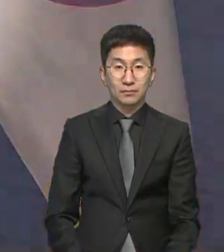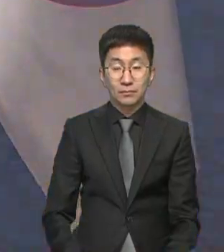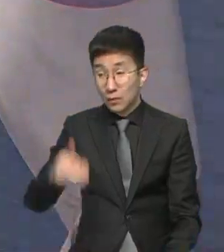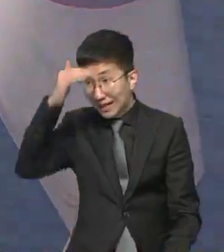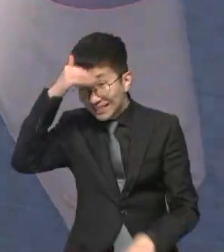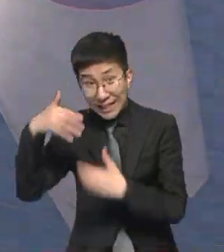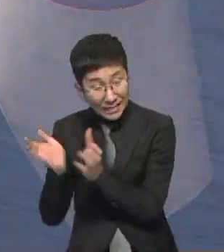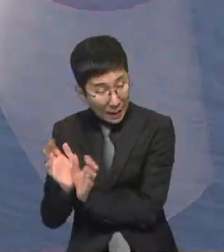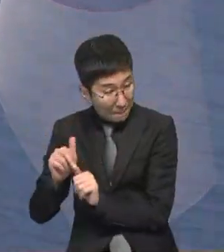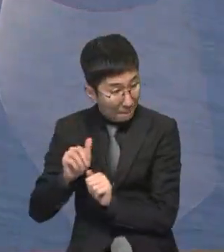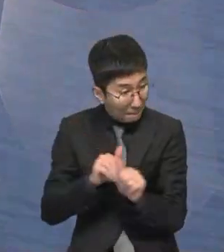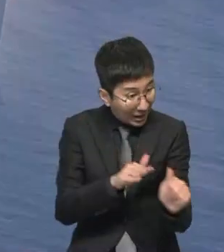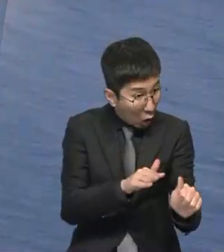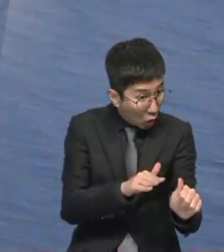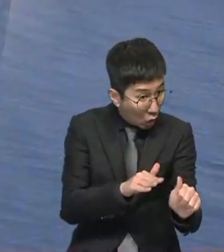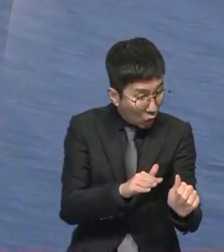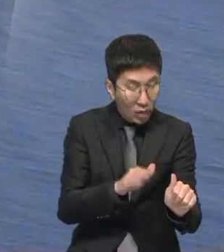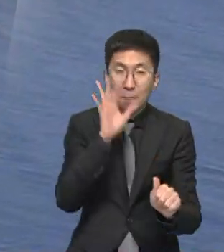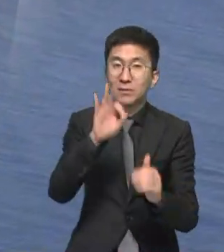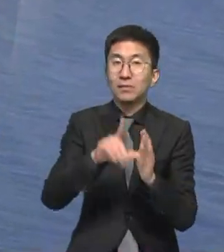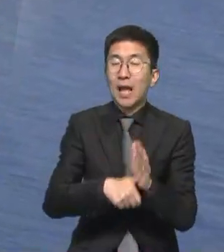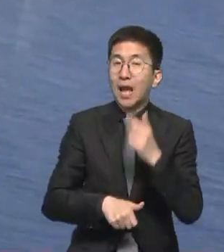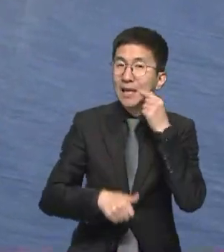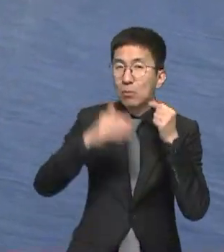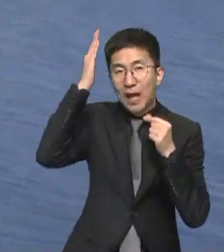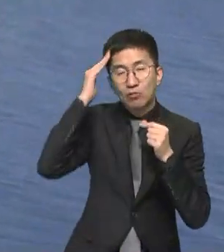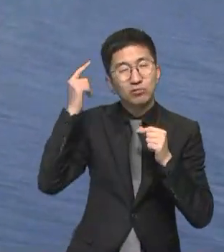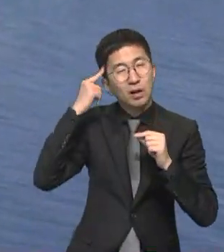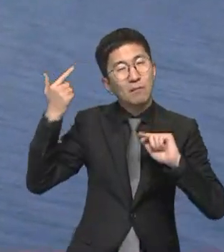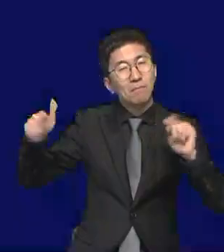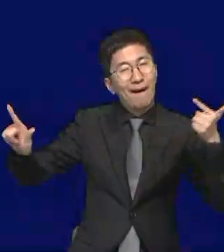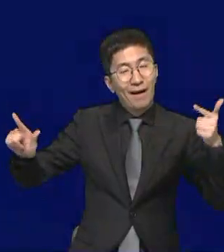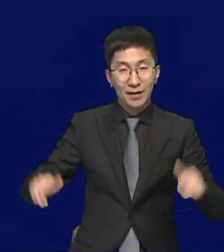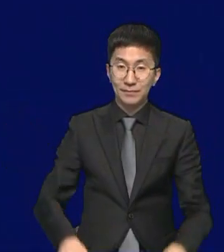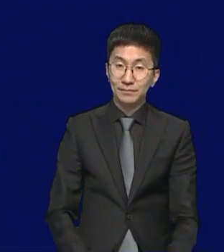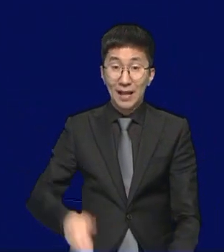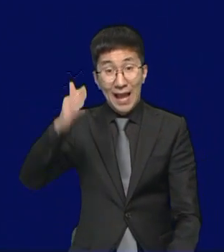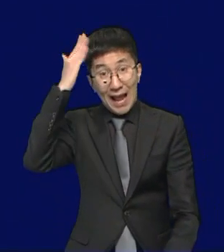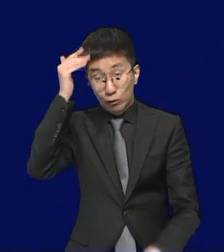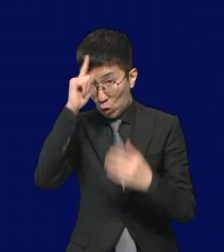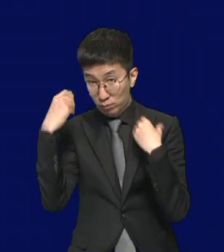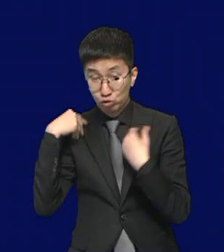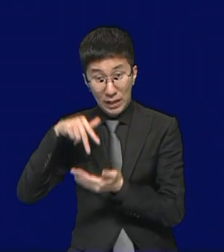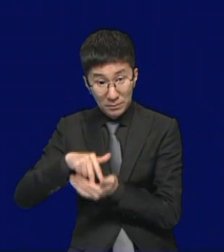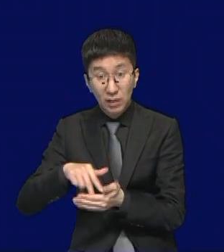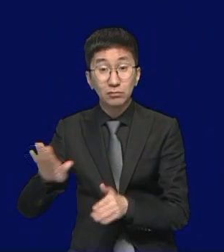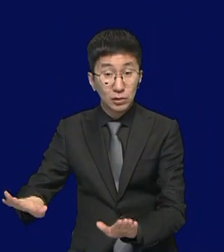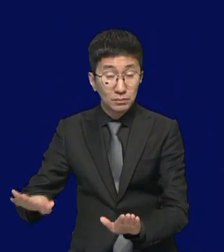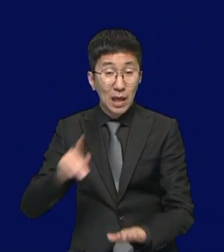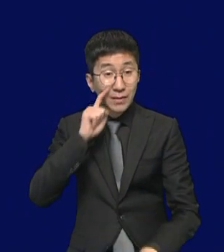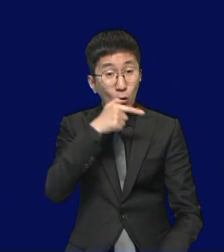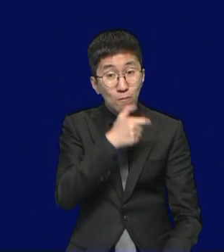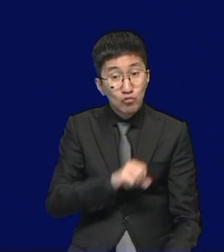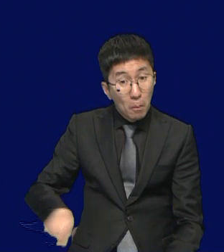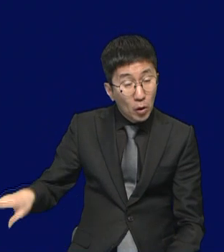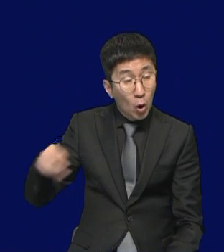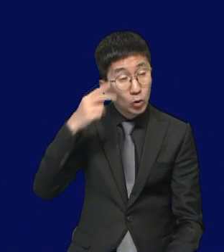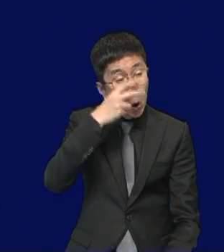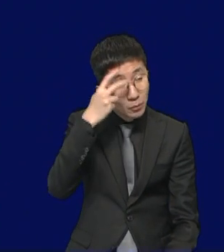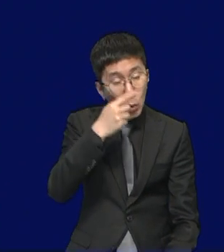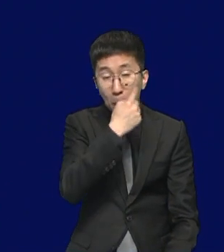시찰단 파견을 놓고 한일 양국에서 다른 말이 나왔습니다 우리 정부는 독자적으로 후쿠시마 원전 오염수